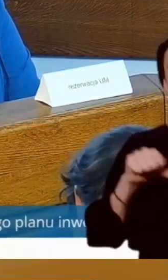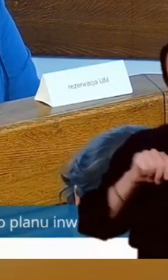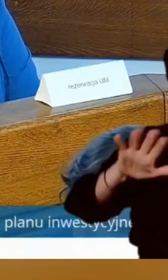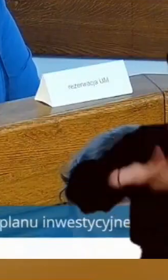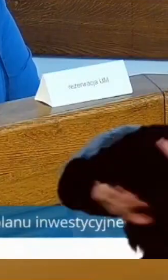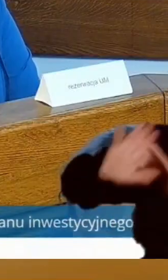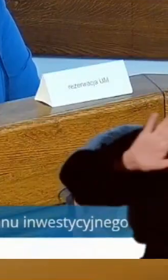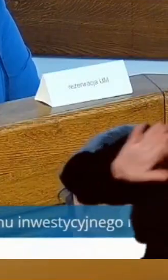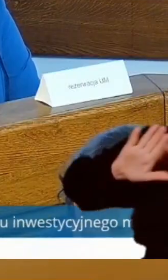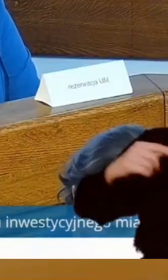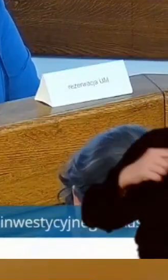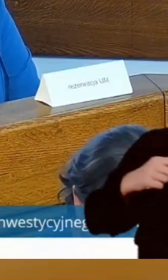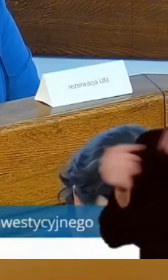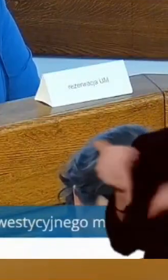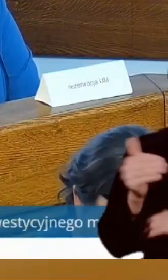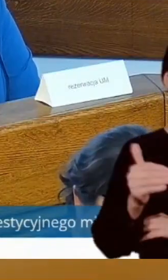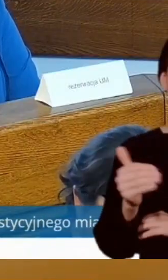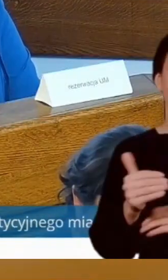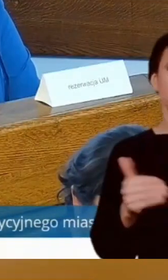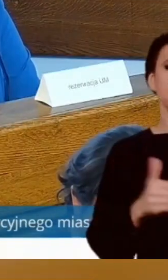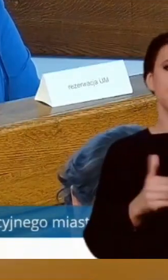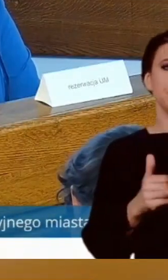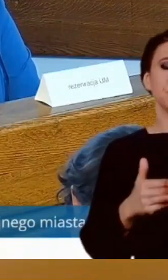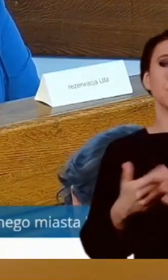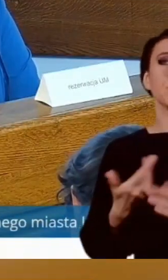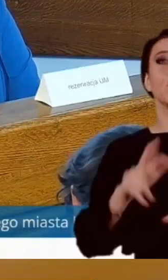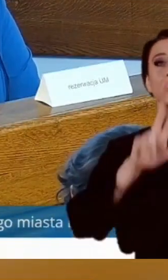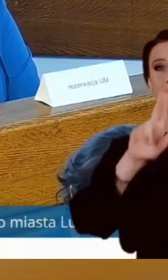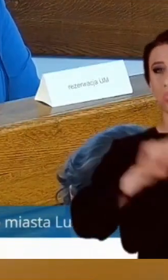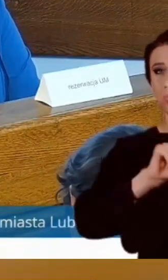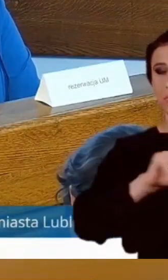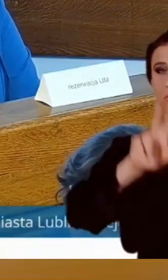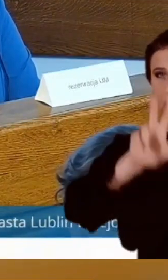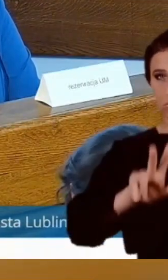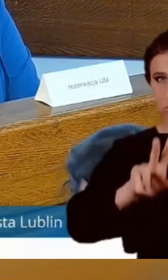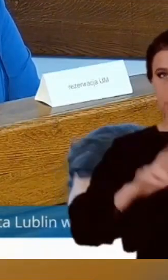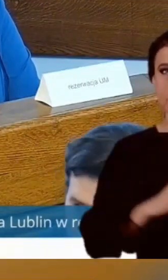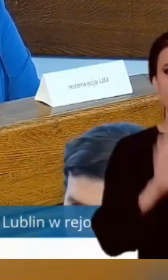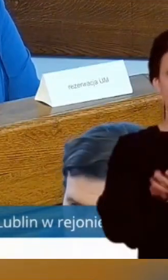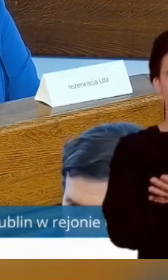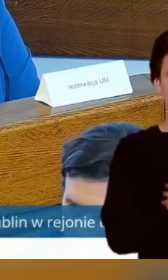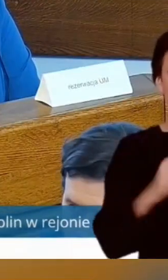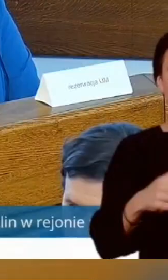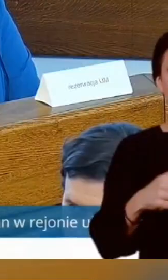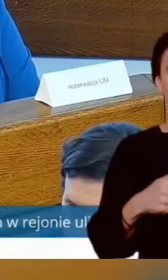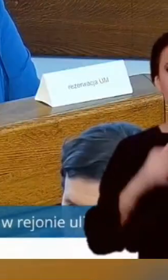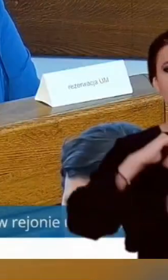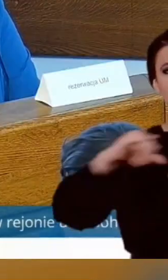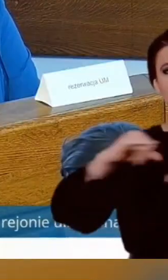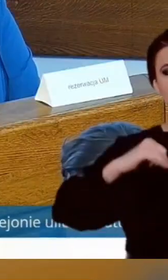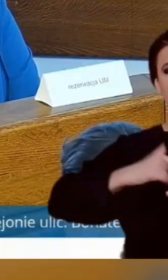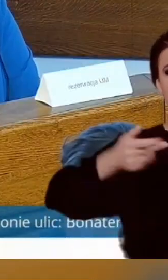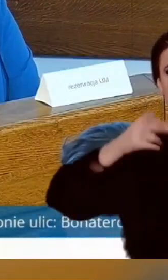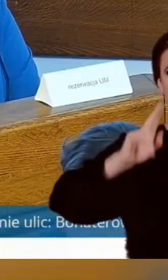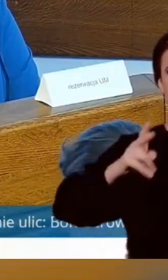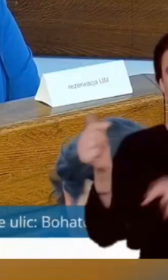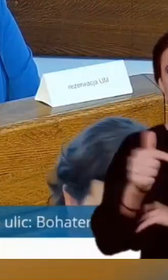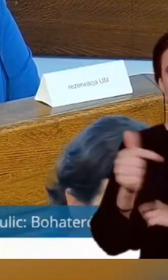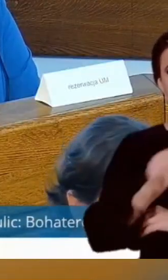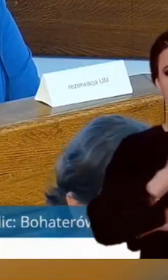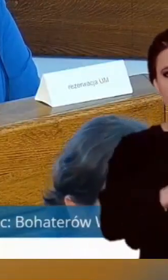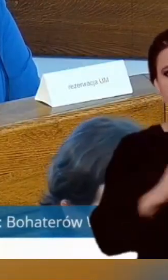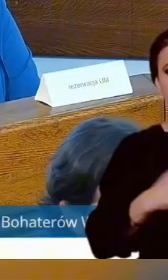Artykuł 68 Konstytucji Rzeczpospolitej Polskiej mówi, że władze publiczne są obowiązane